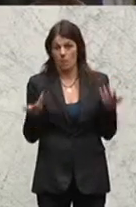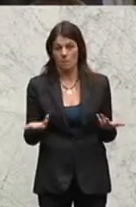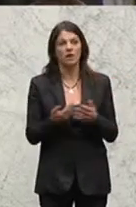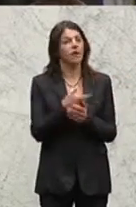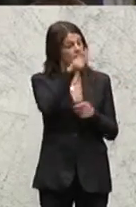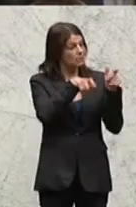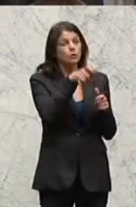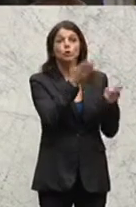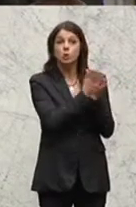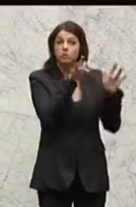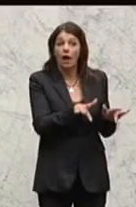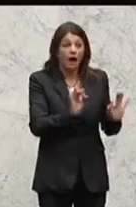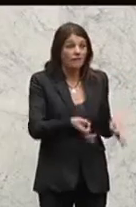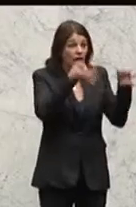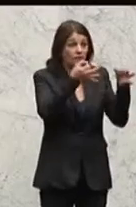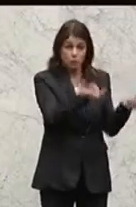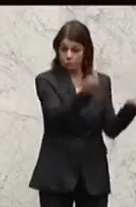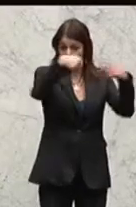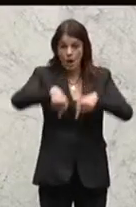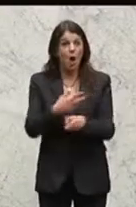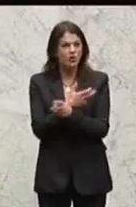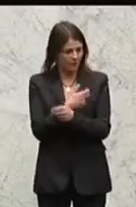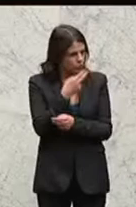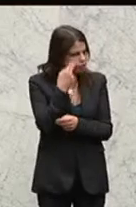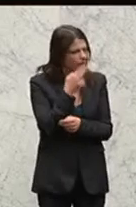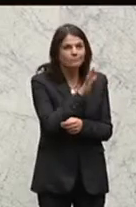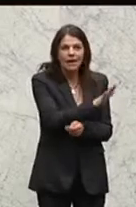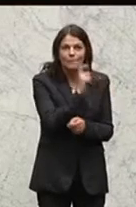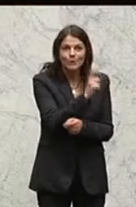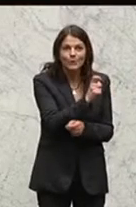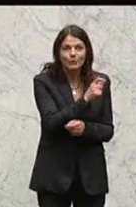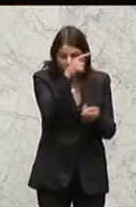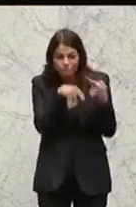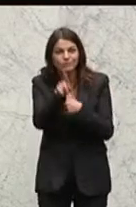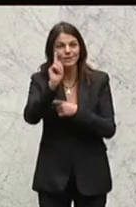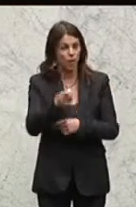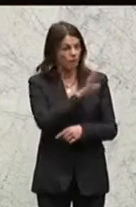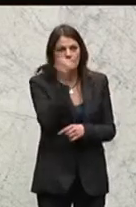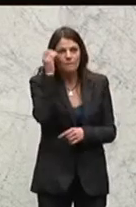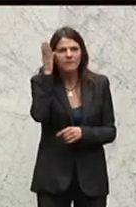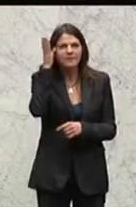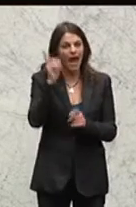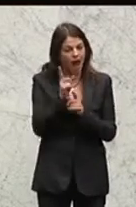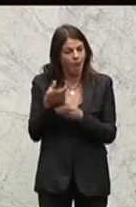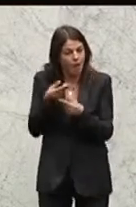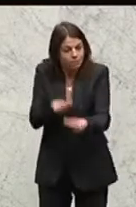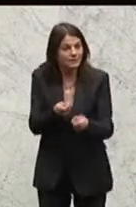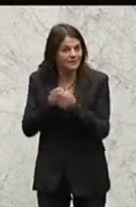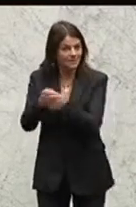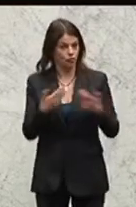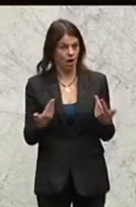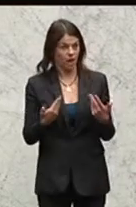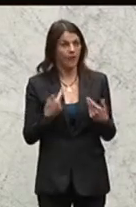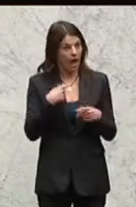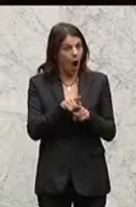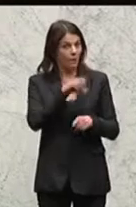eine Qualifikation mitbringen und nach Österreich gekommen sind, dort müssen wir schauen, dass die diese Qualifikationen und dieses Wissen auch entsprechend einbringen können und wir auch von